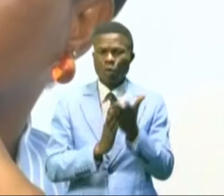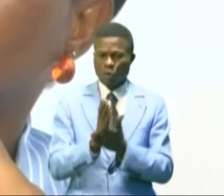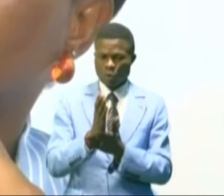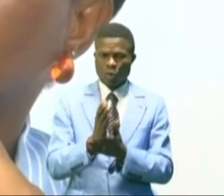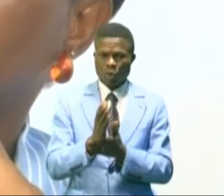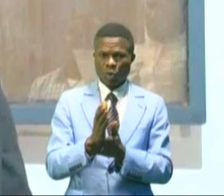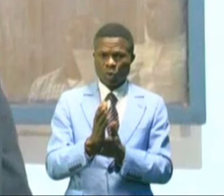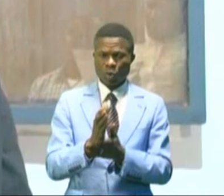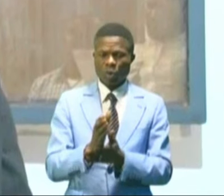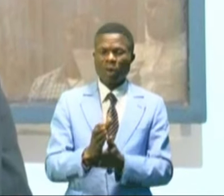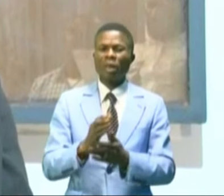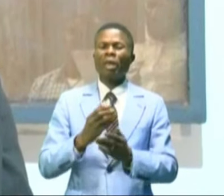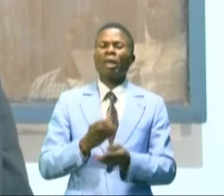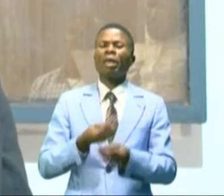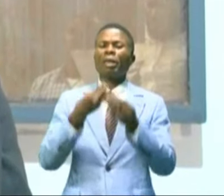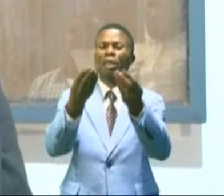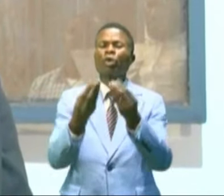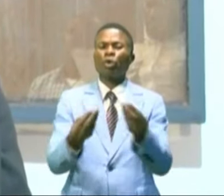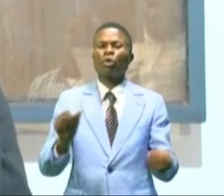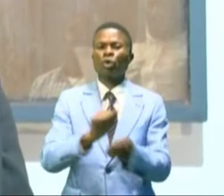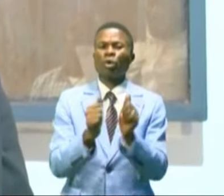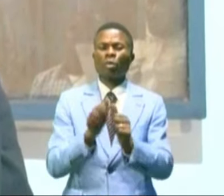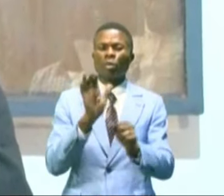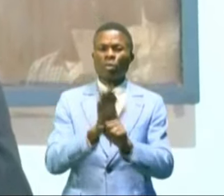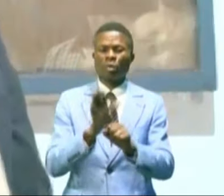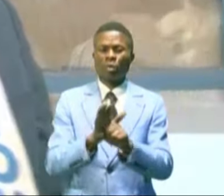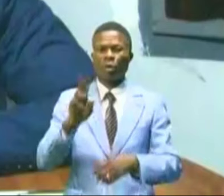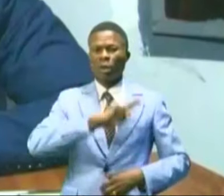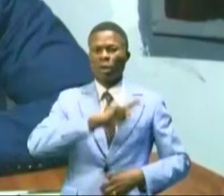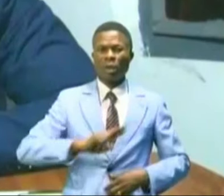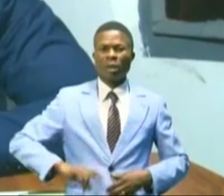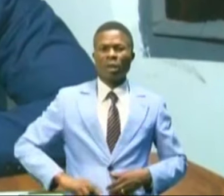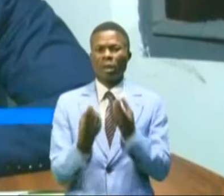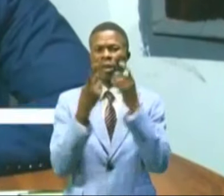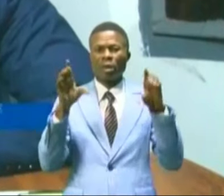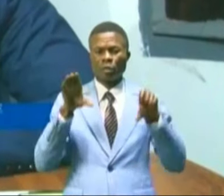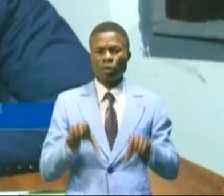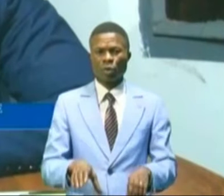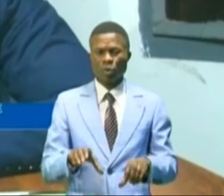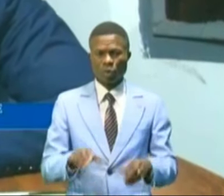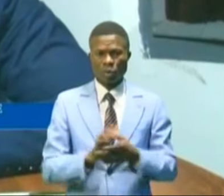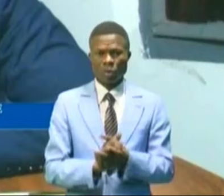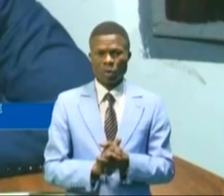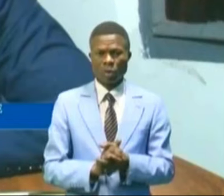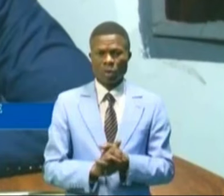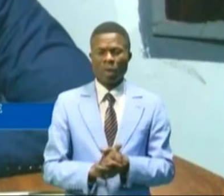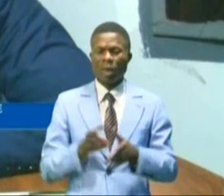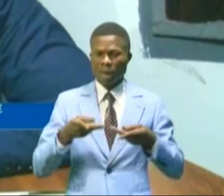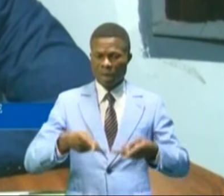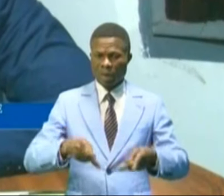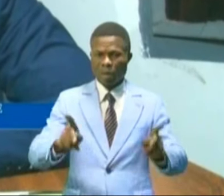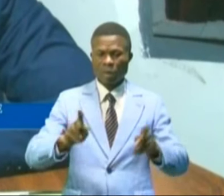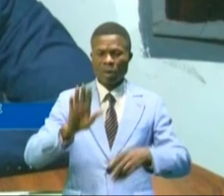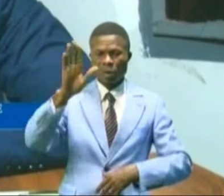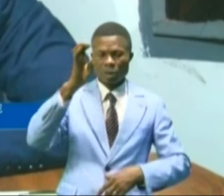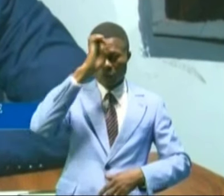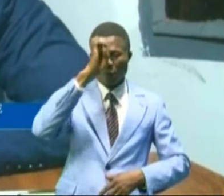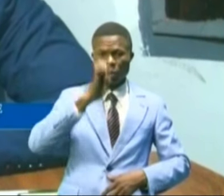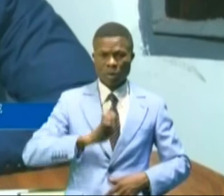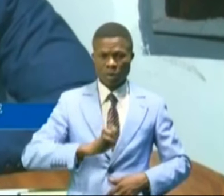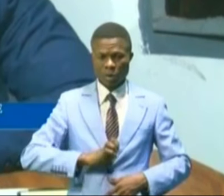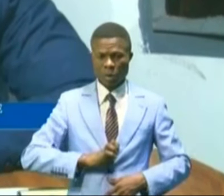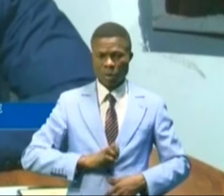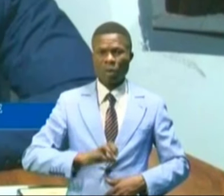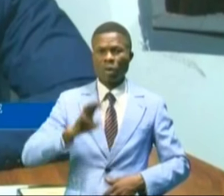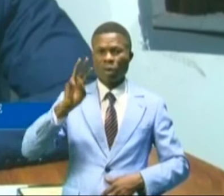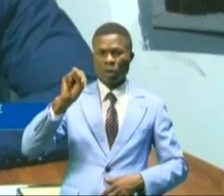qui répond aux préoccupations majeures de la République démocratique du Congo. C'est sous la houlette de son Excellence, Madame